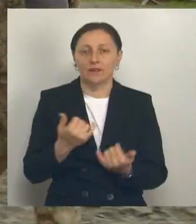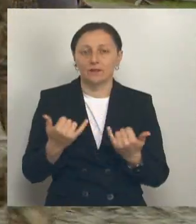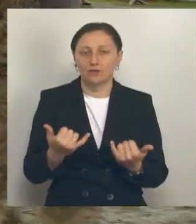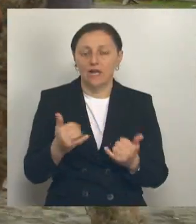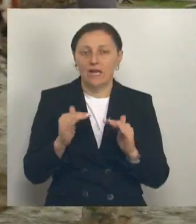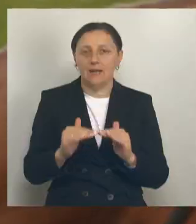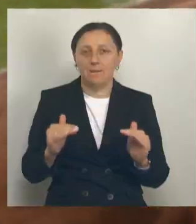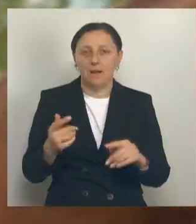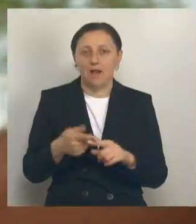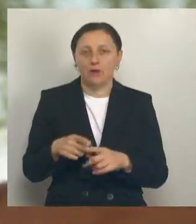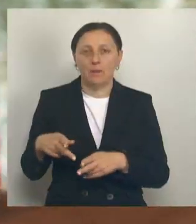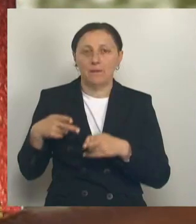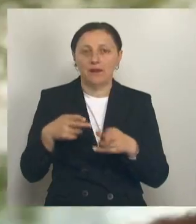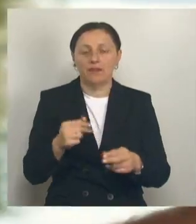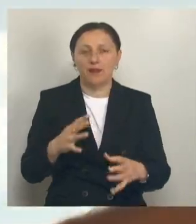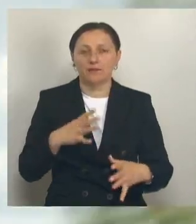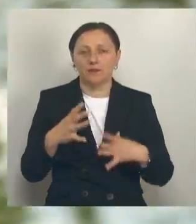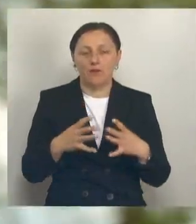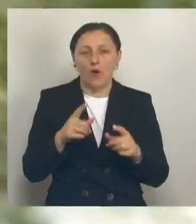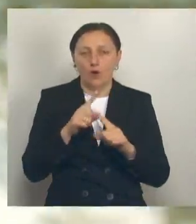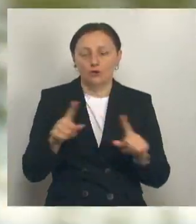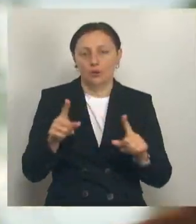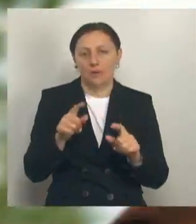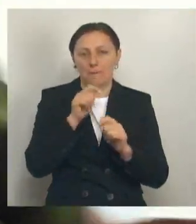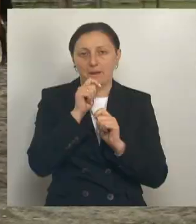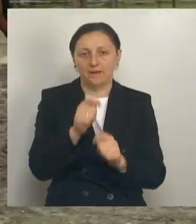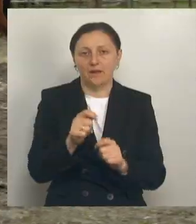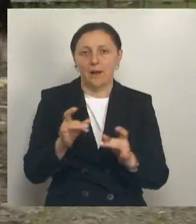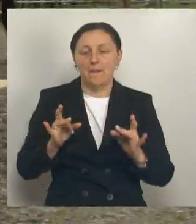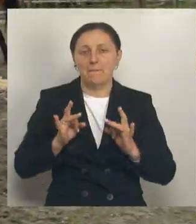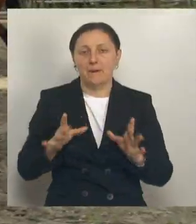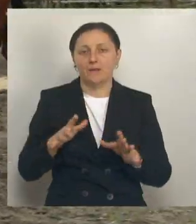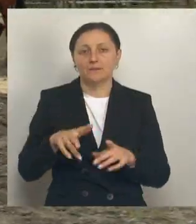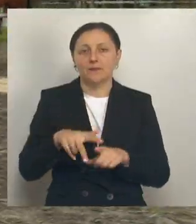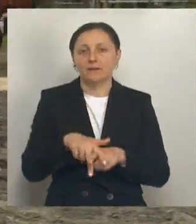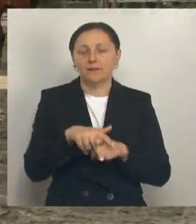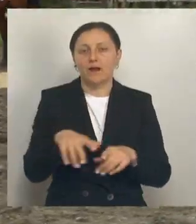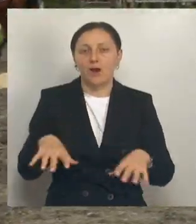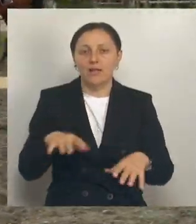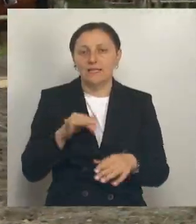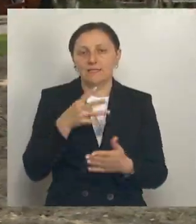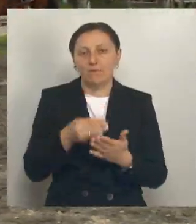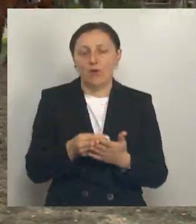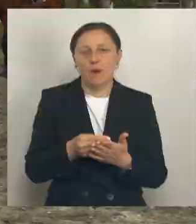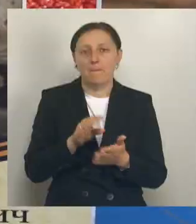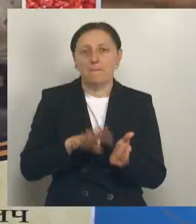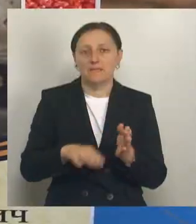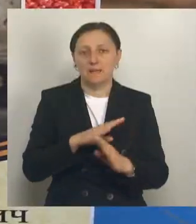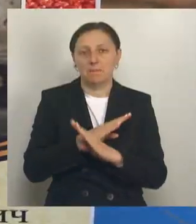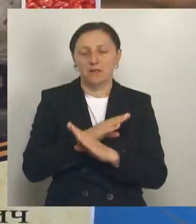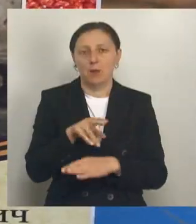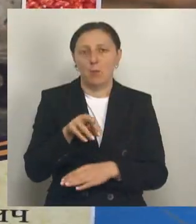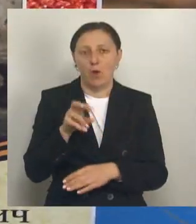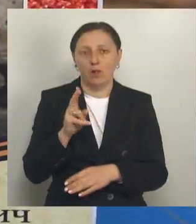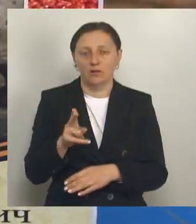для ребят которые приехали на тренировку особый подарок праздничное катание и свой небольшой Бессмертный полк портретах